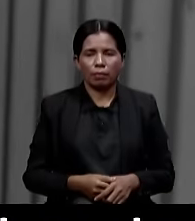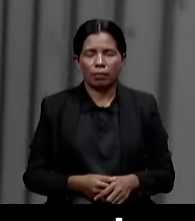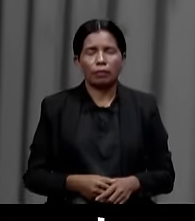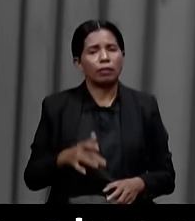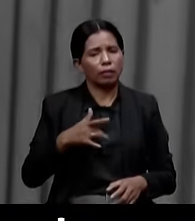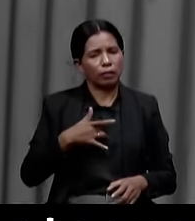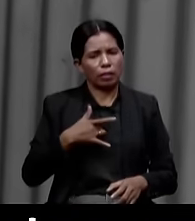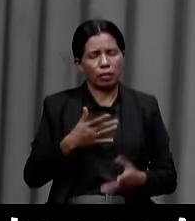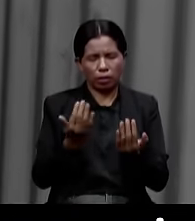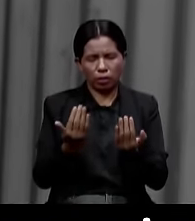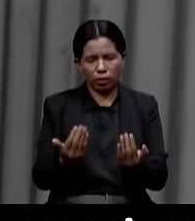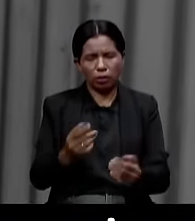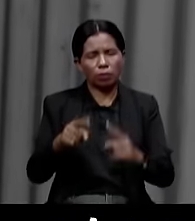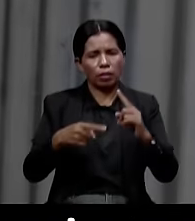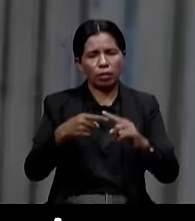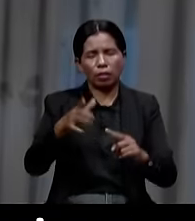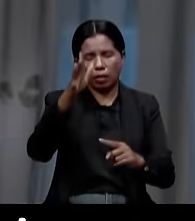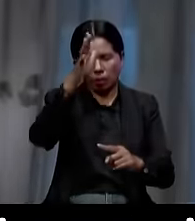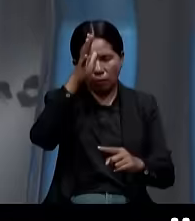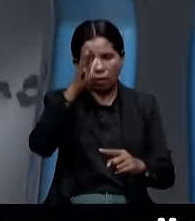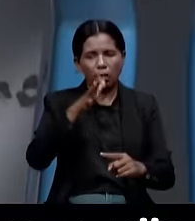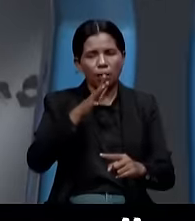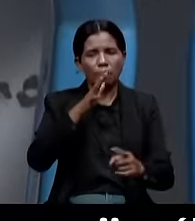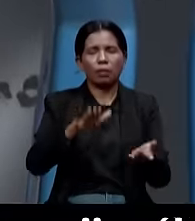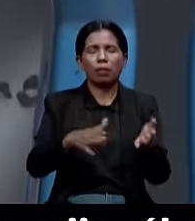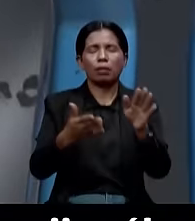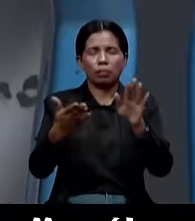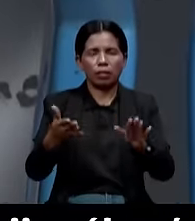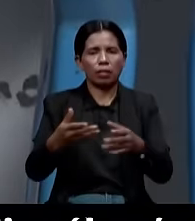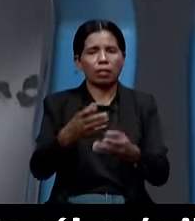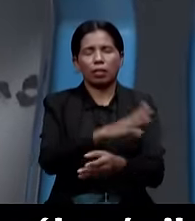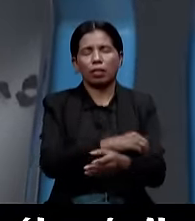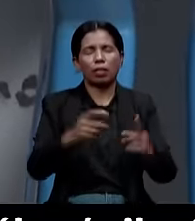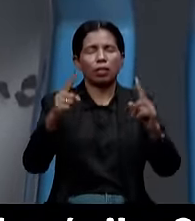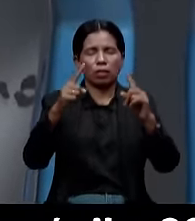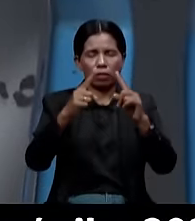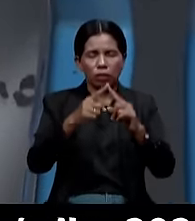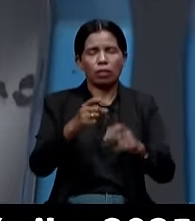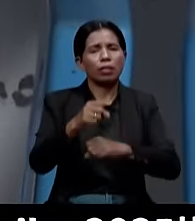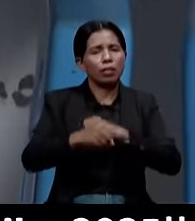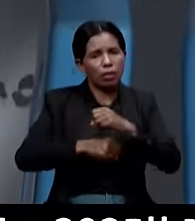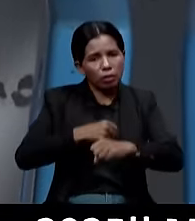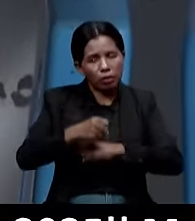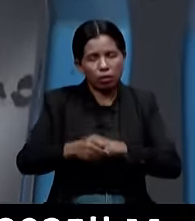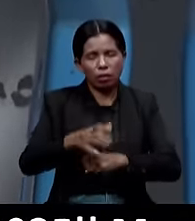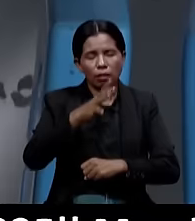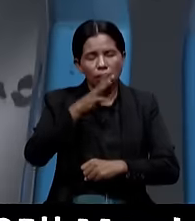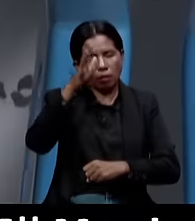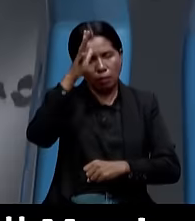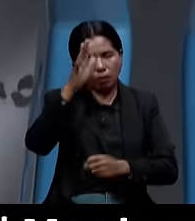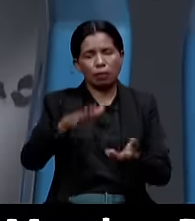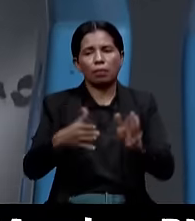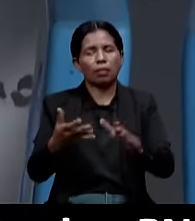Senti todan bainhira inan ida o aman alakon husi familia, todan liutan bainhira inan ho aman laiha